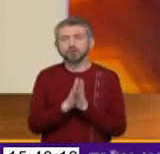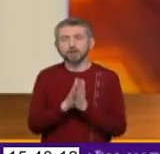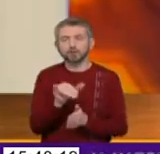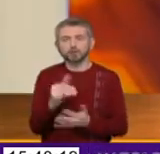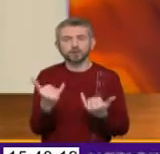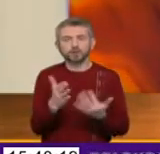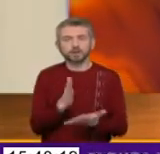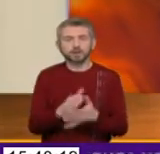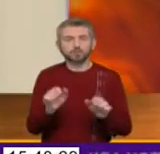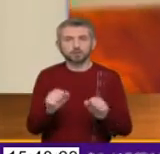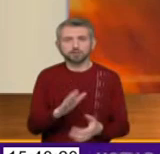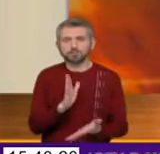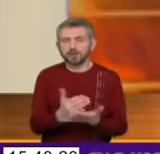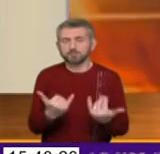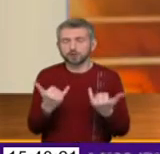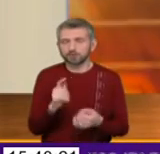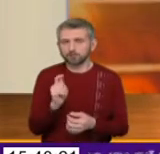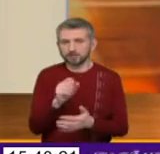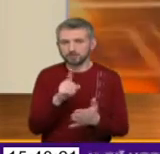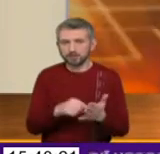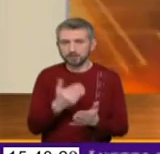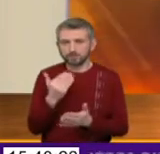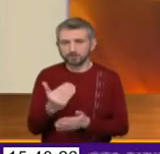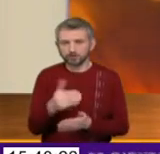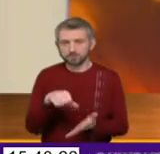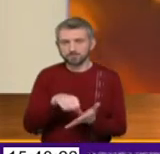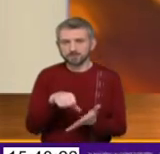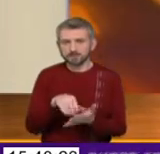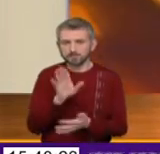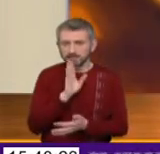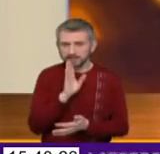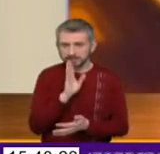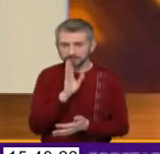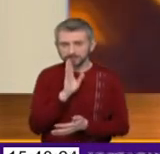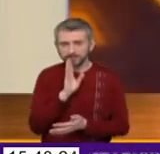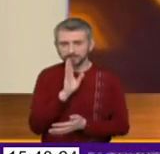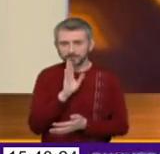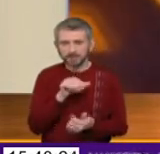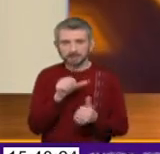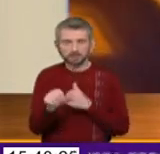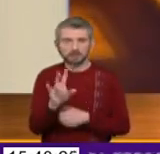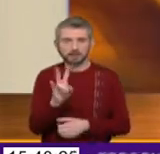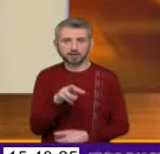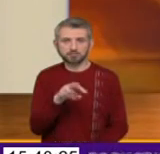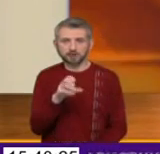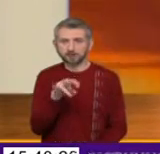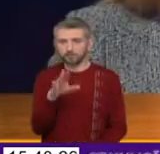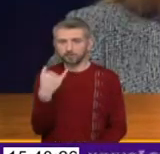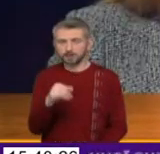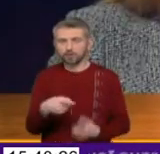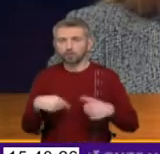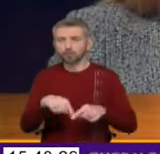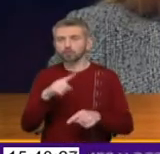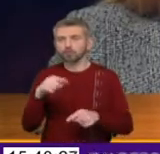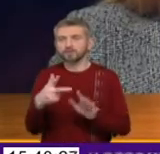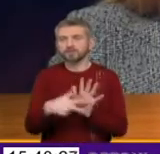вас сьогодні є можливість прямо зараз поставити питання вашій представниці. Саме пані Наталії Масловій, округ номер